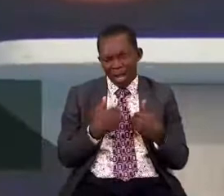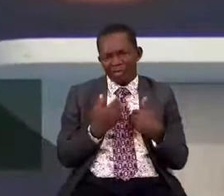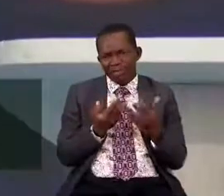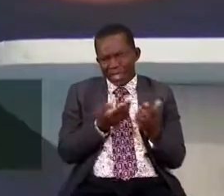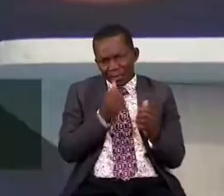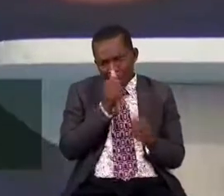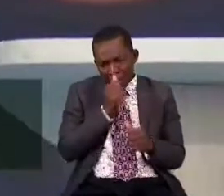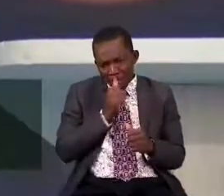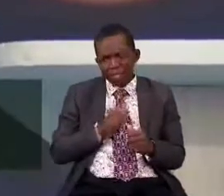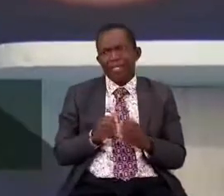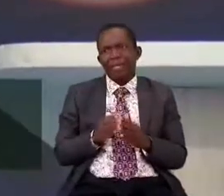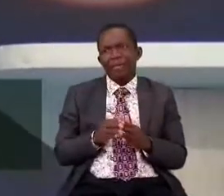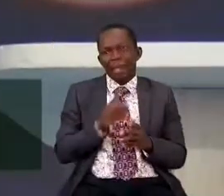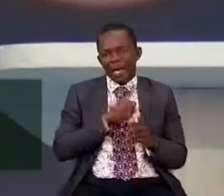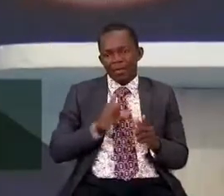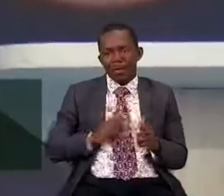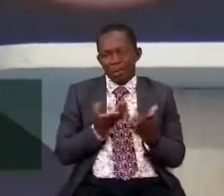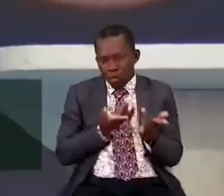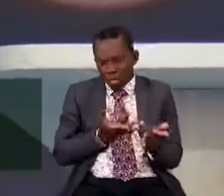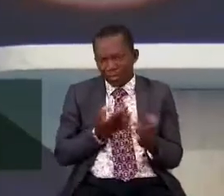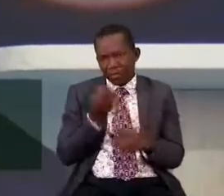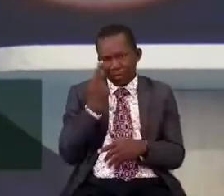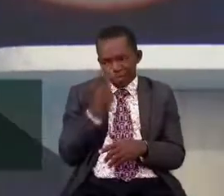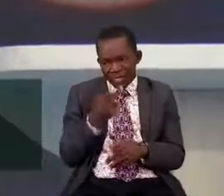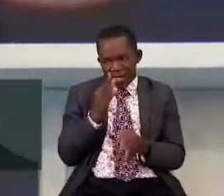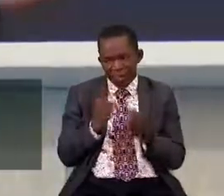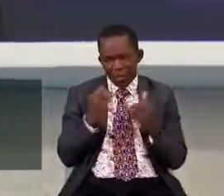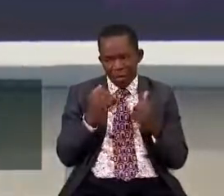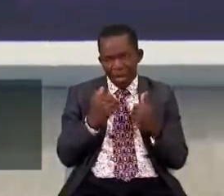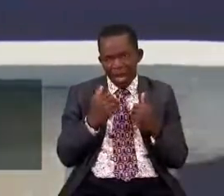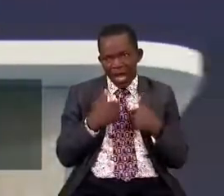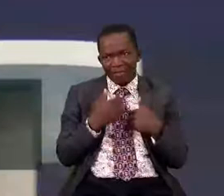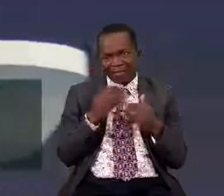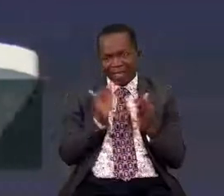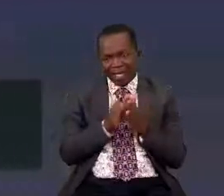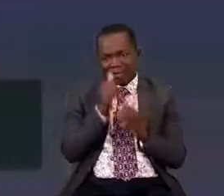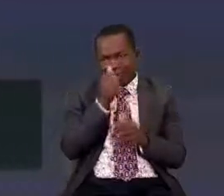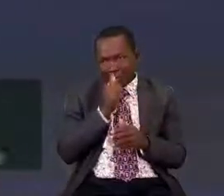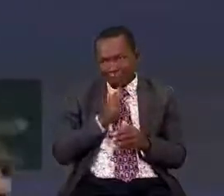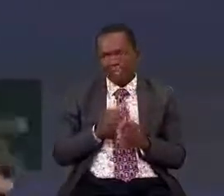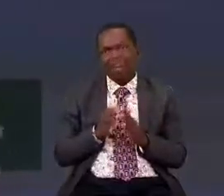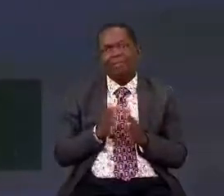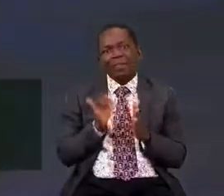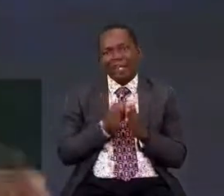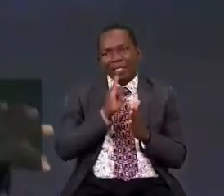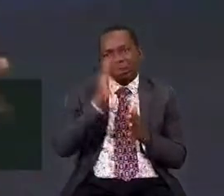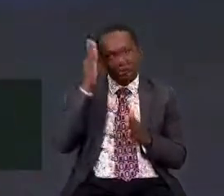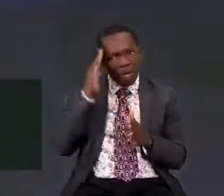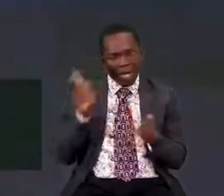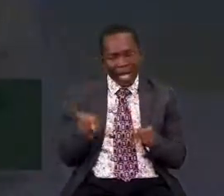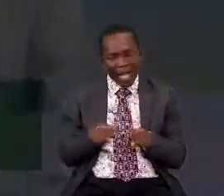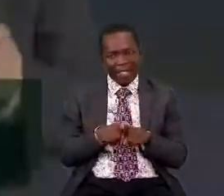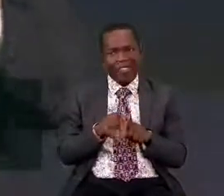C'est pourquoi Dieu attend pour voir si tu vas attendre. Josué a attendu. Et Dieu a vu la patience de son ministre. Voyons cela